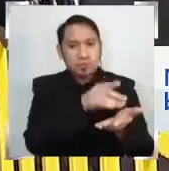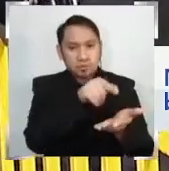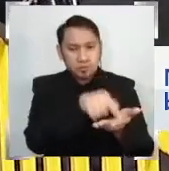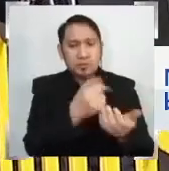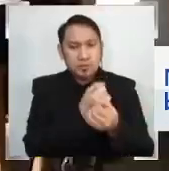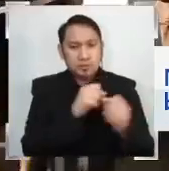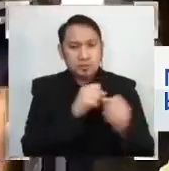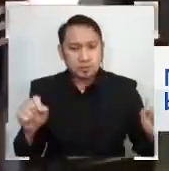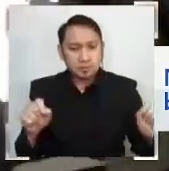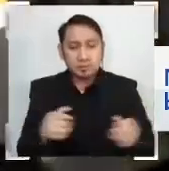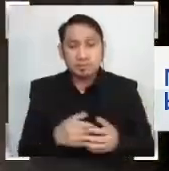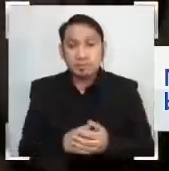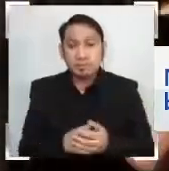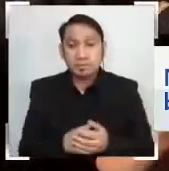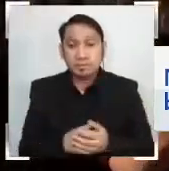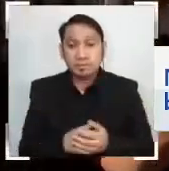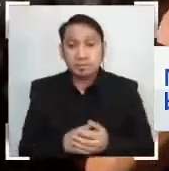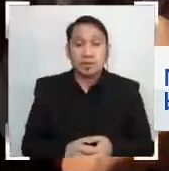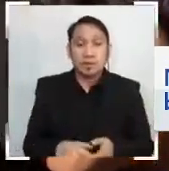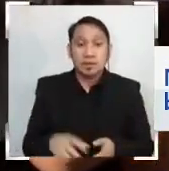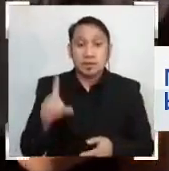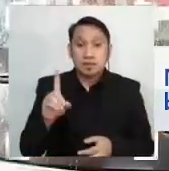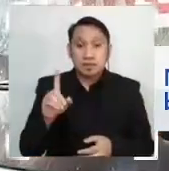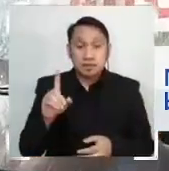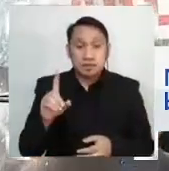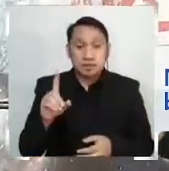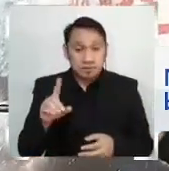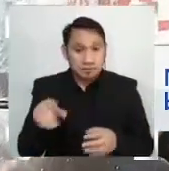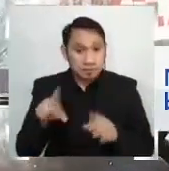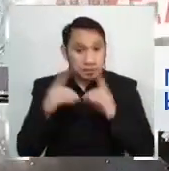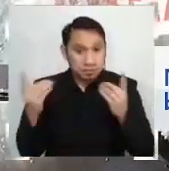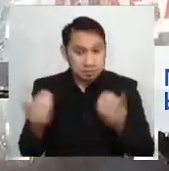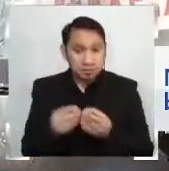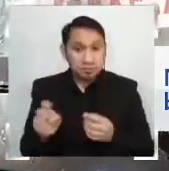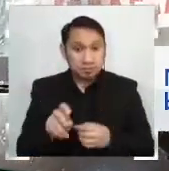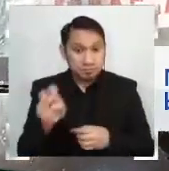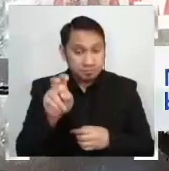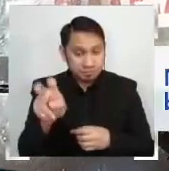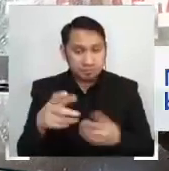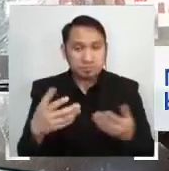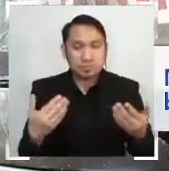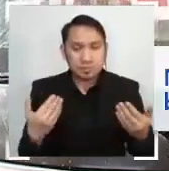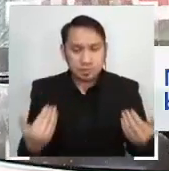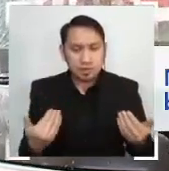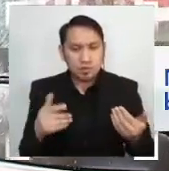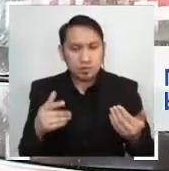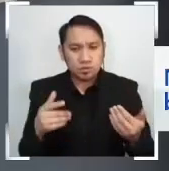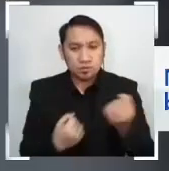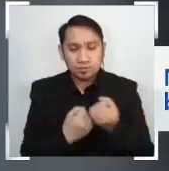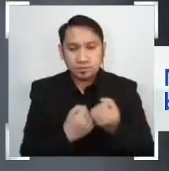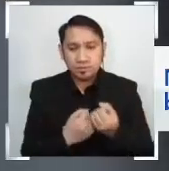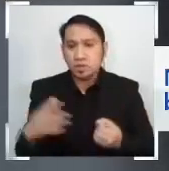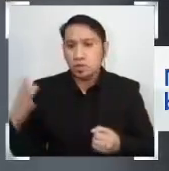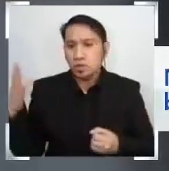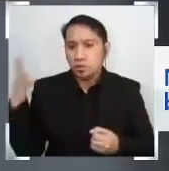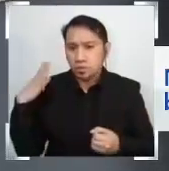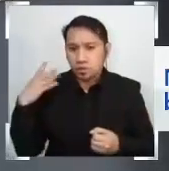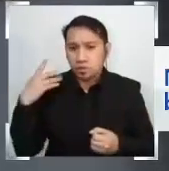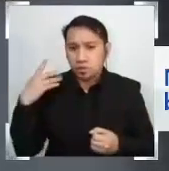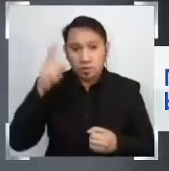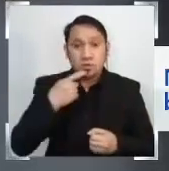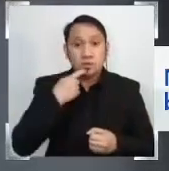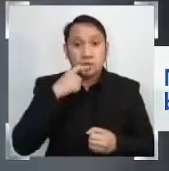ng Department of Transportation ang hakbang ng Metro Manila Council. Pero hihintayin daw muna nito ang magiging ordinansa ng Metro